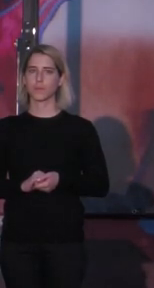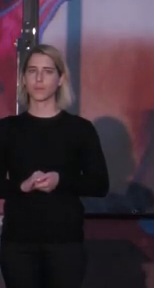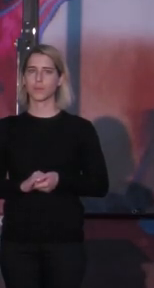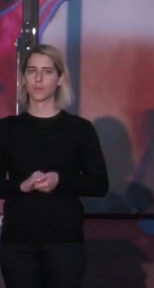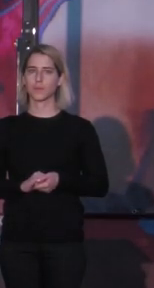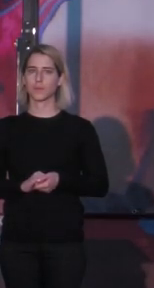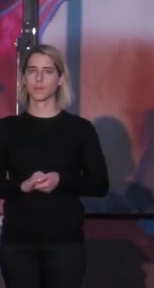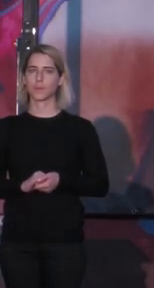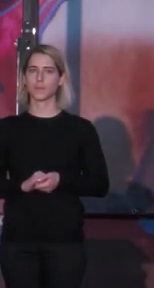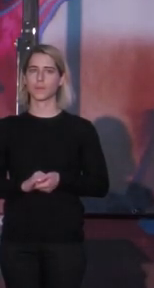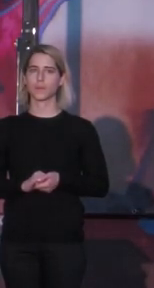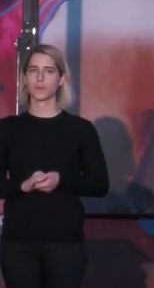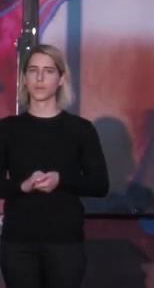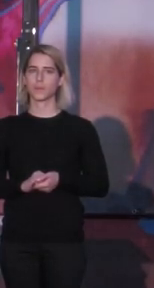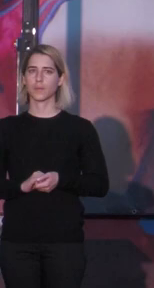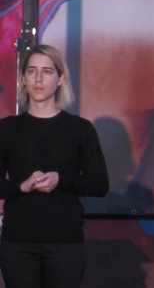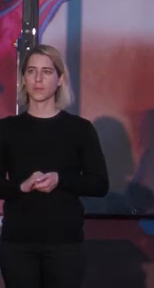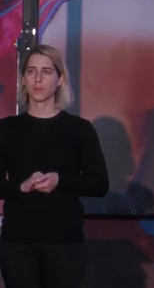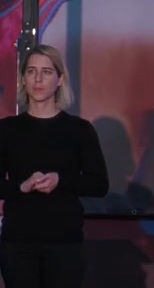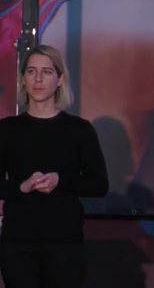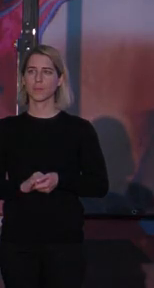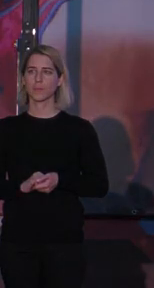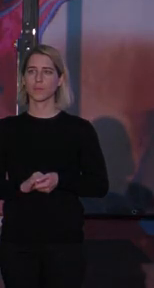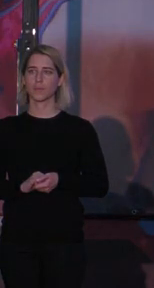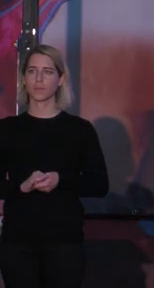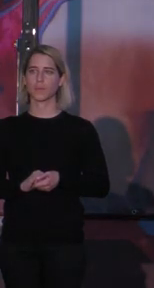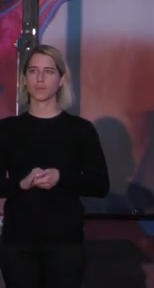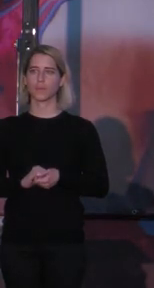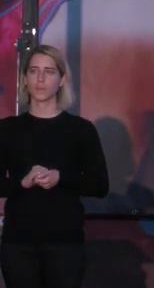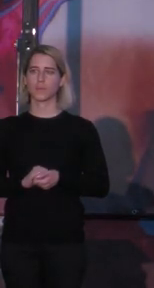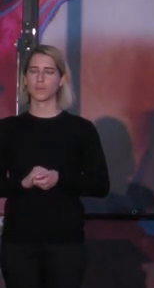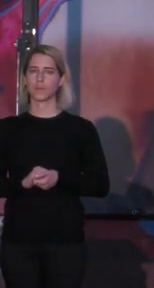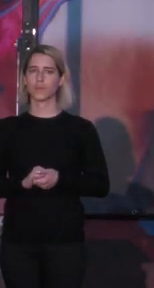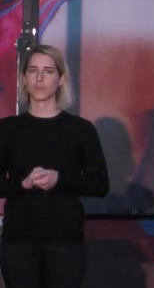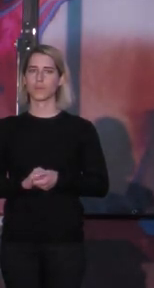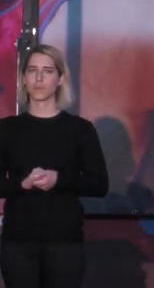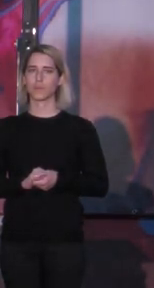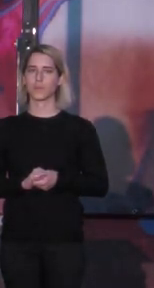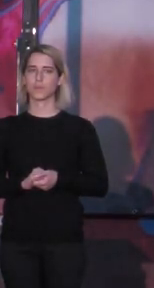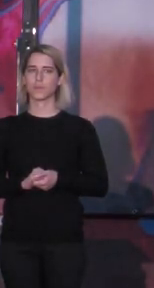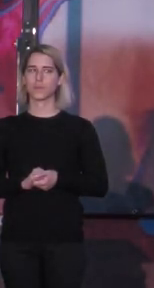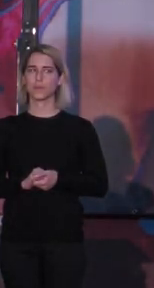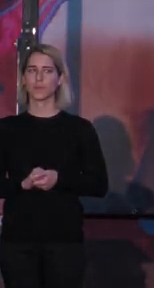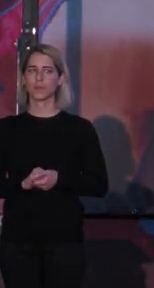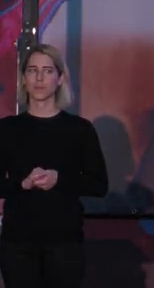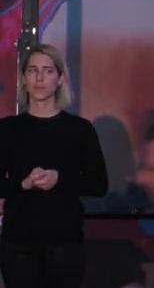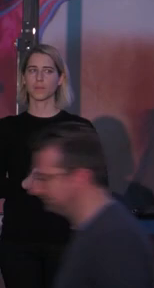Για μένα, η Νέα Σμύρνη είναι η γειτονιά μου. Είναι η ψευδοτότητα. Αθλητισμός.